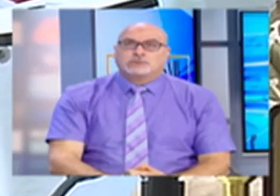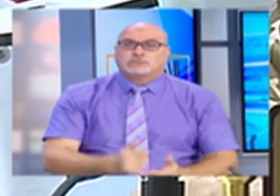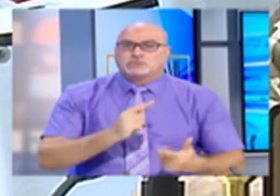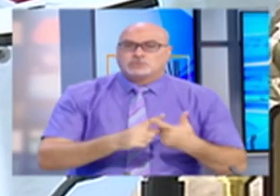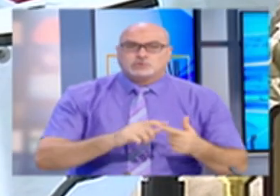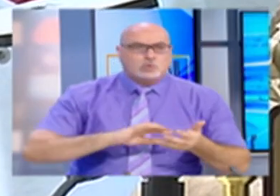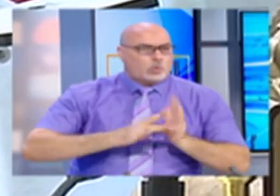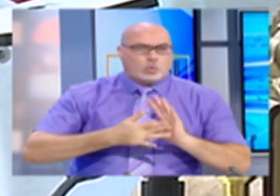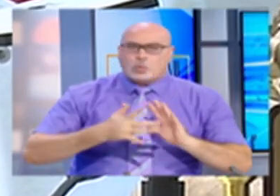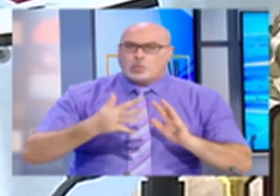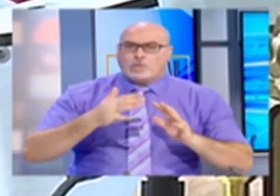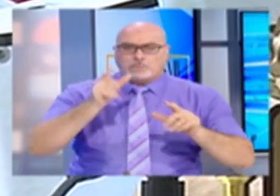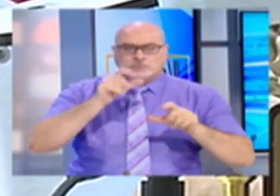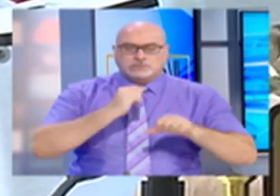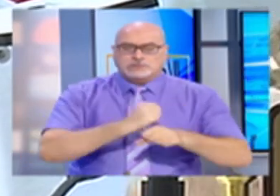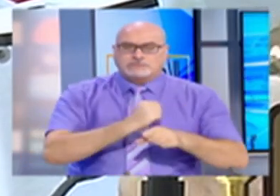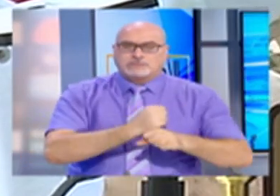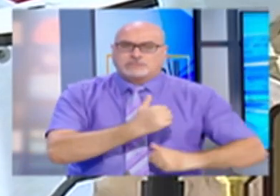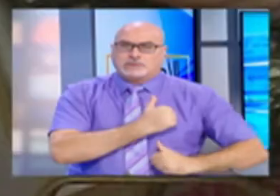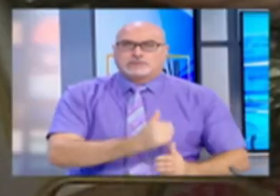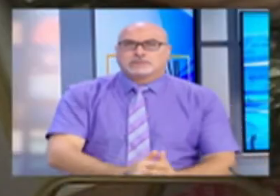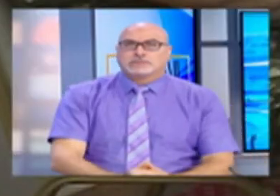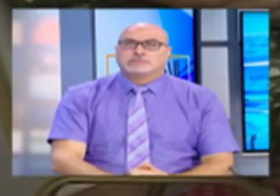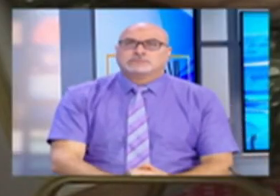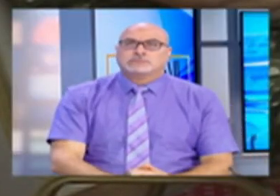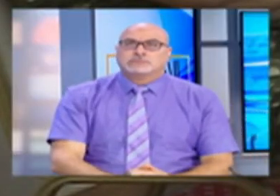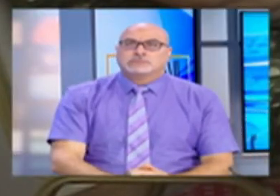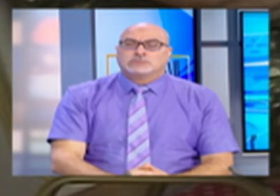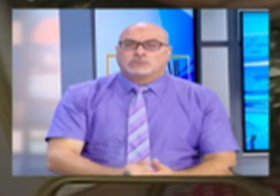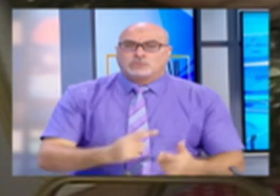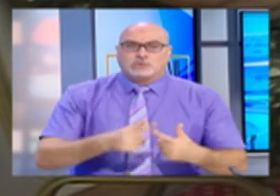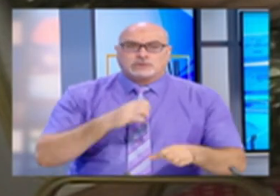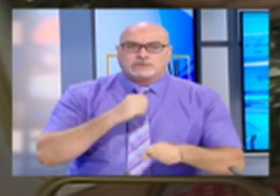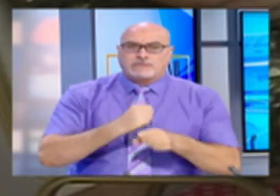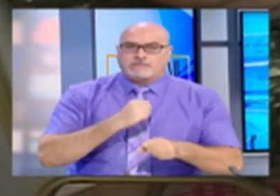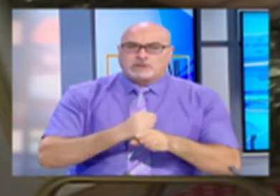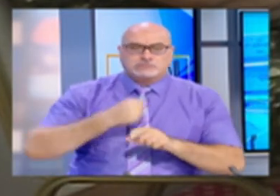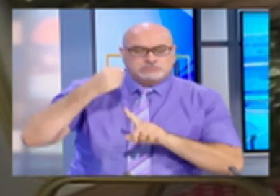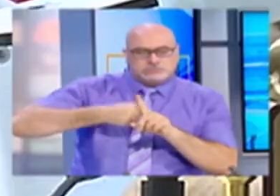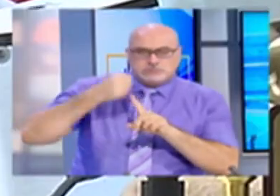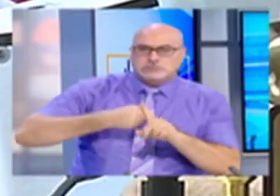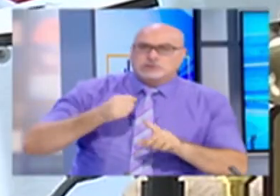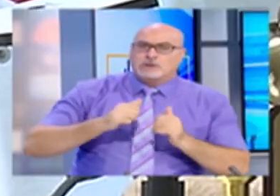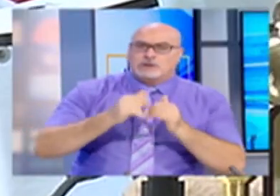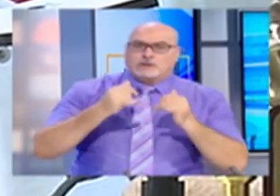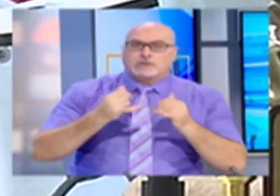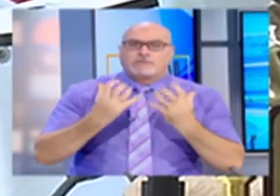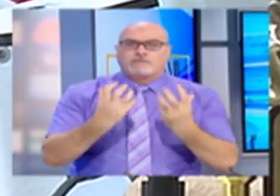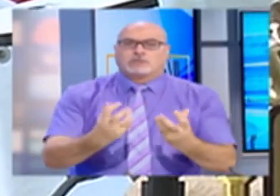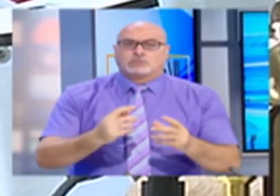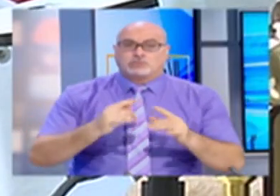وجميع مستخدمي الجيش الوطني الشعبي، وهي العمل دون هوادة وبعزيمة